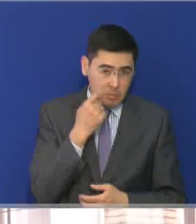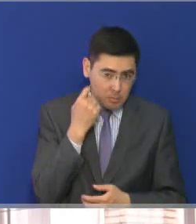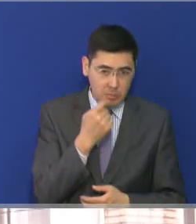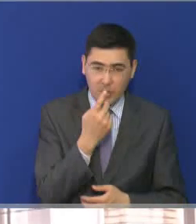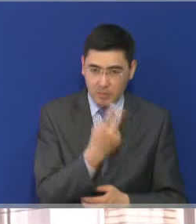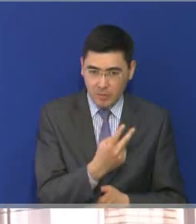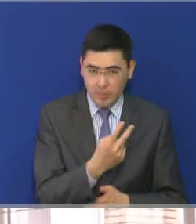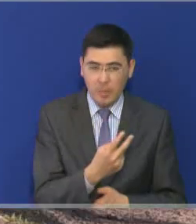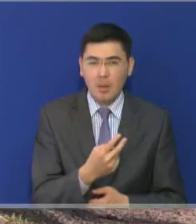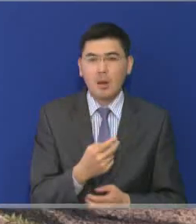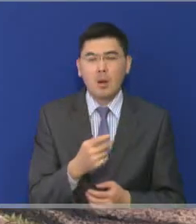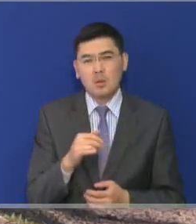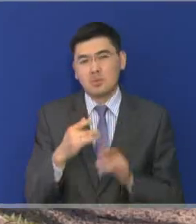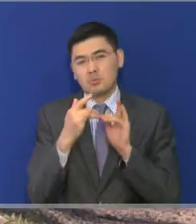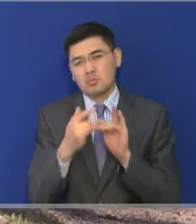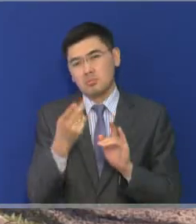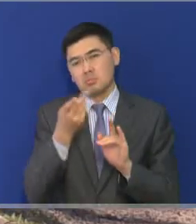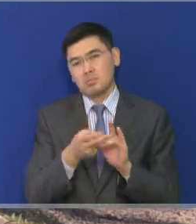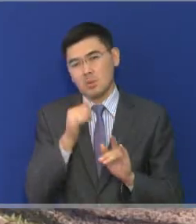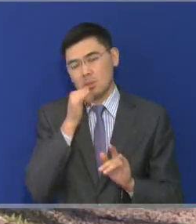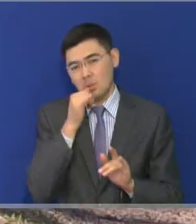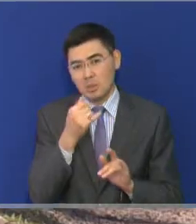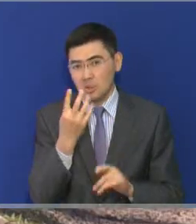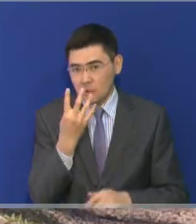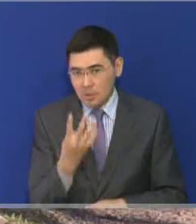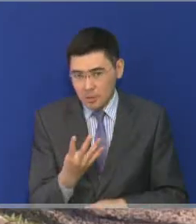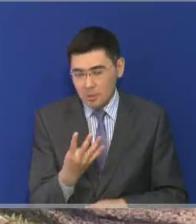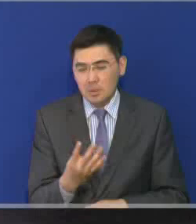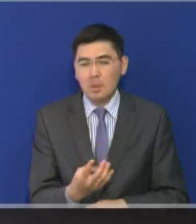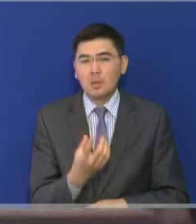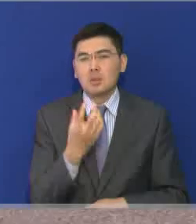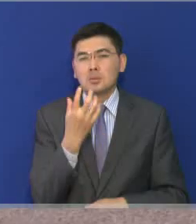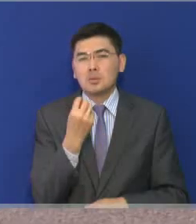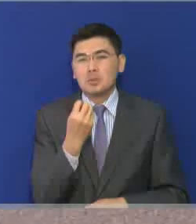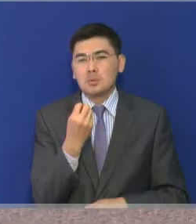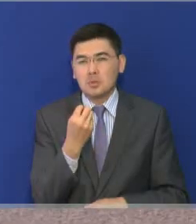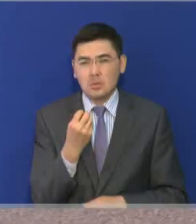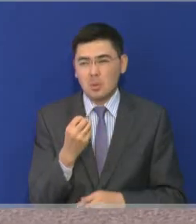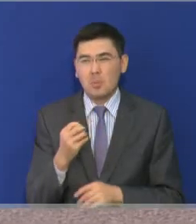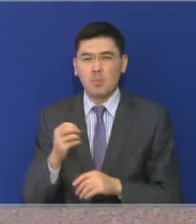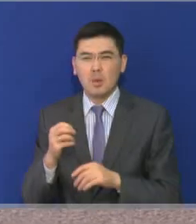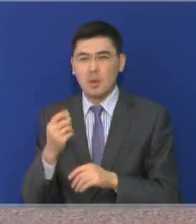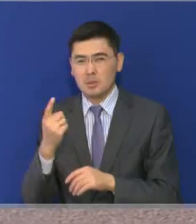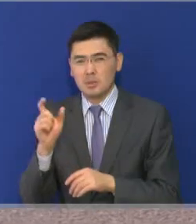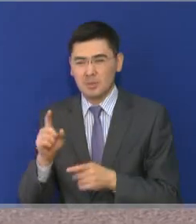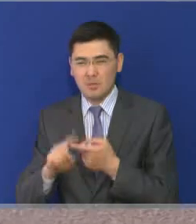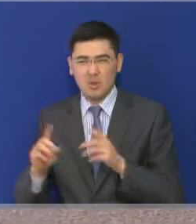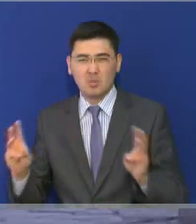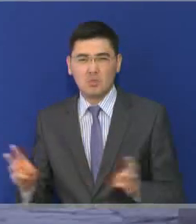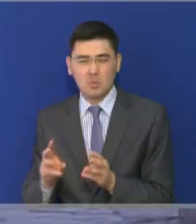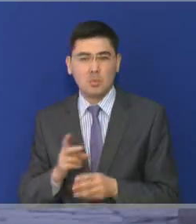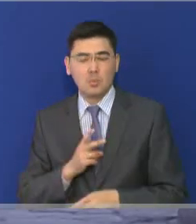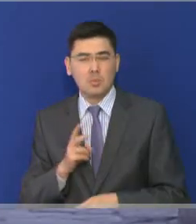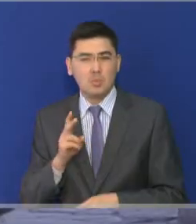2 адам, төсекте шылым шегудің нәтижесінде 4 адам, ал өрт қауіпсіздігі ережесін бұзу салдарынан 1 адам көз жұмған. Сонымен қатар,